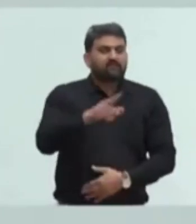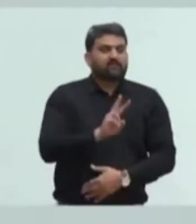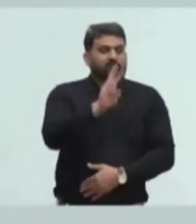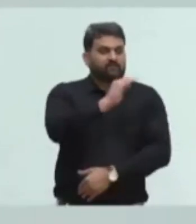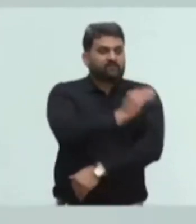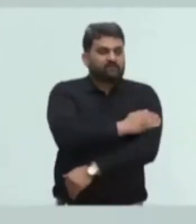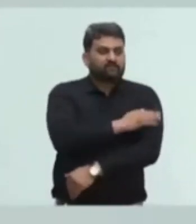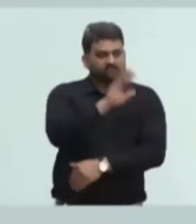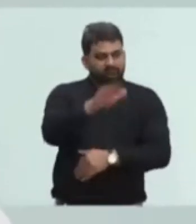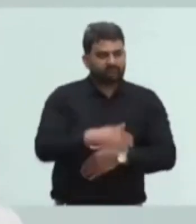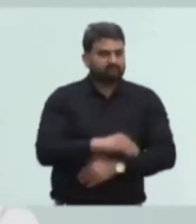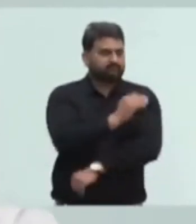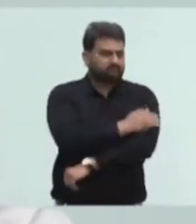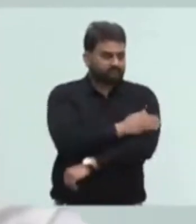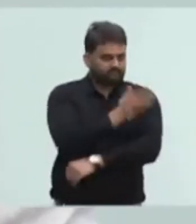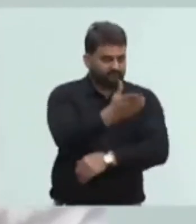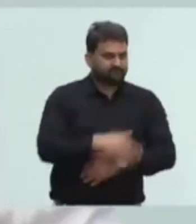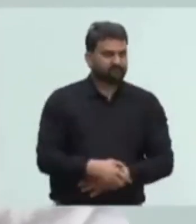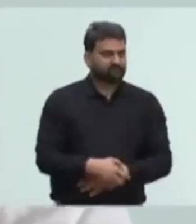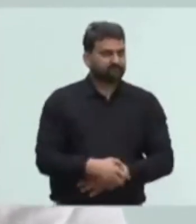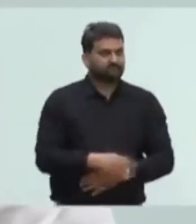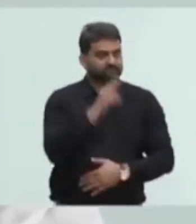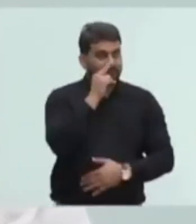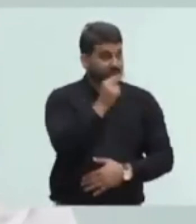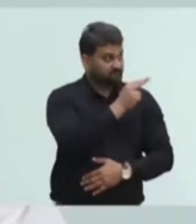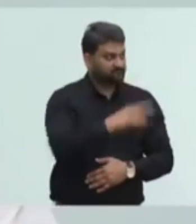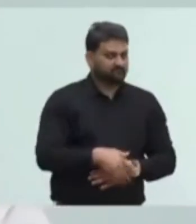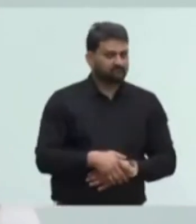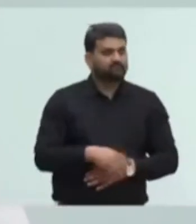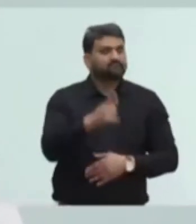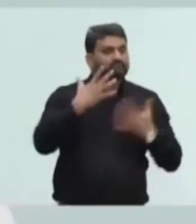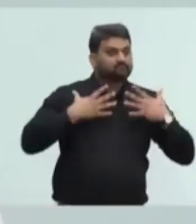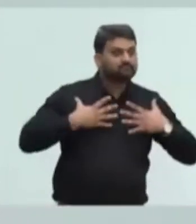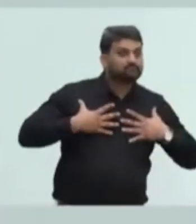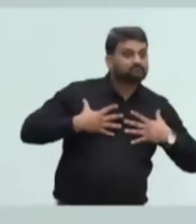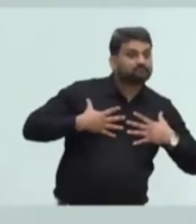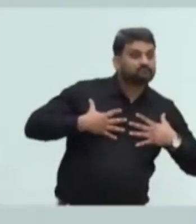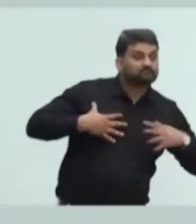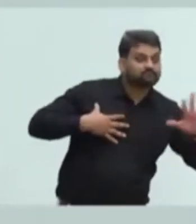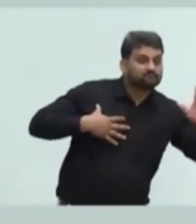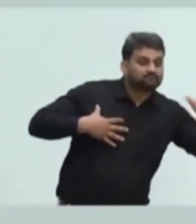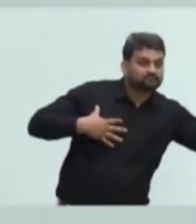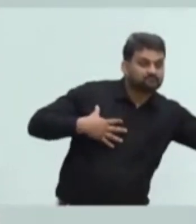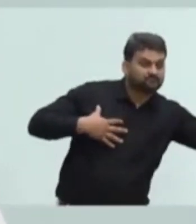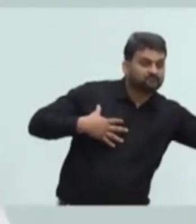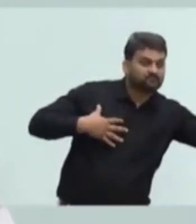ओम श्री विरेंद्र सिंह रेस्लिंग जी Avatar कैसे हो